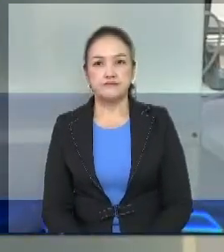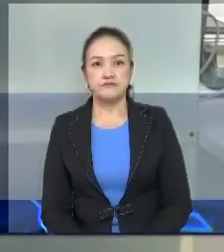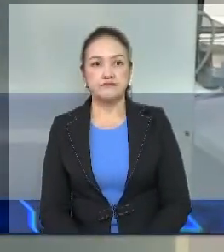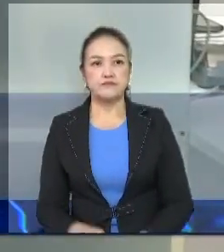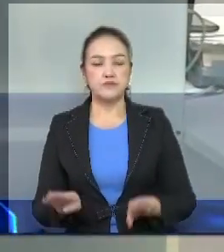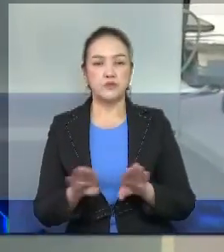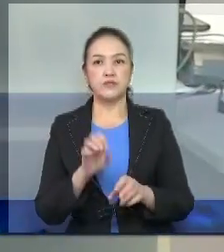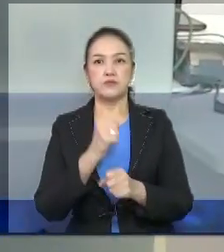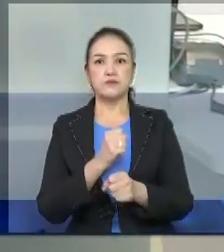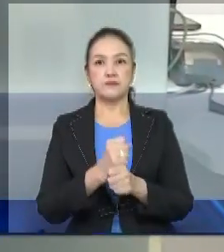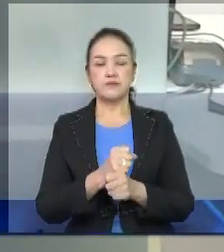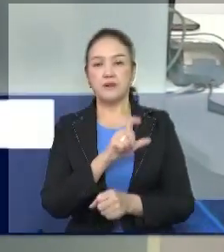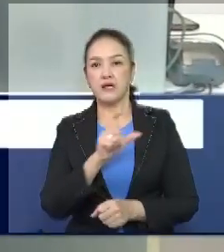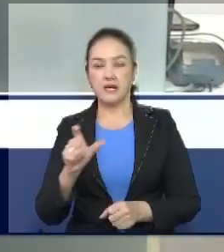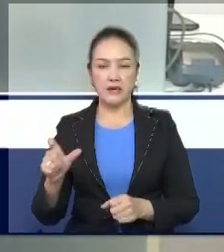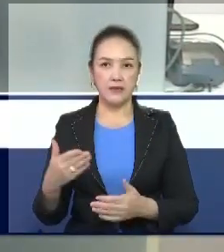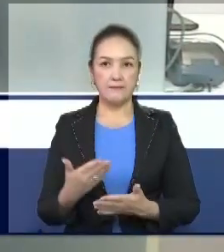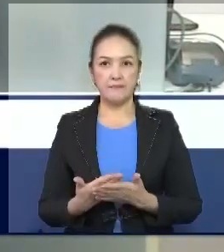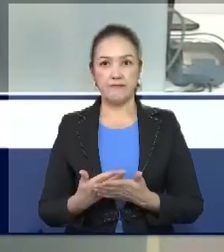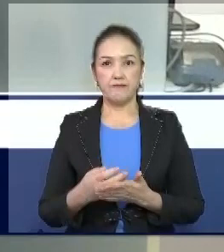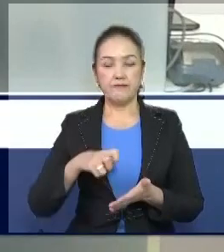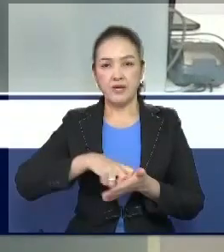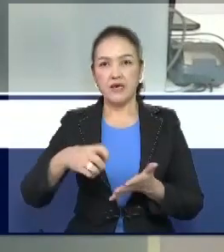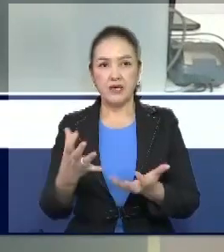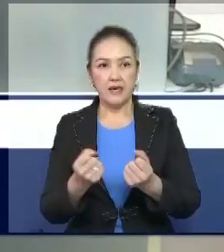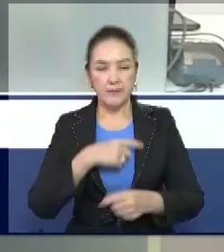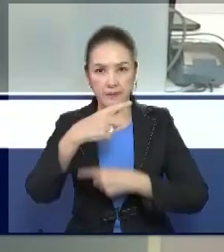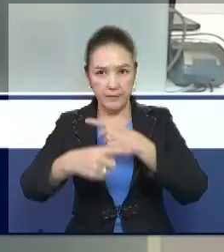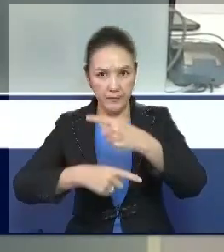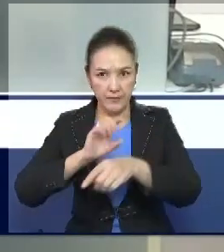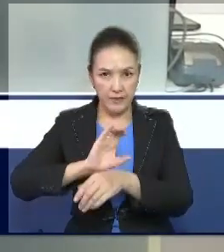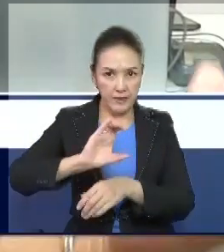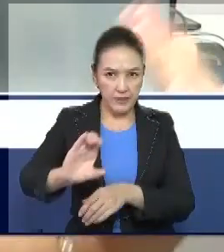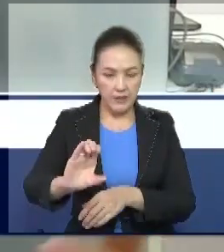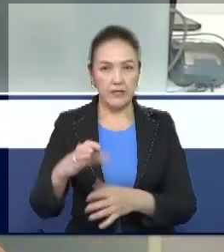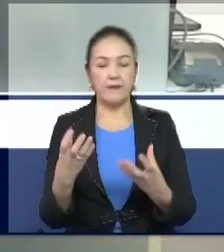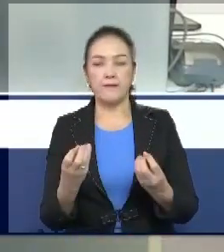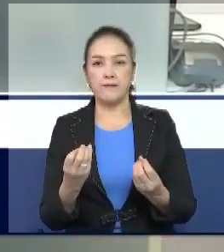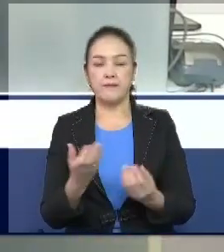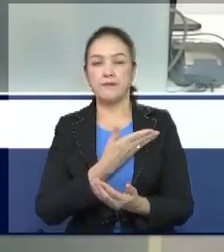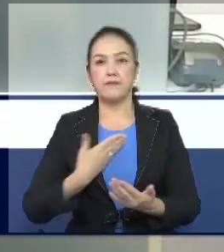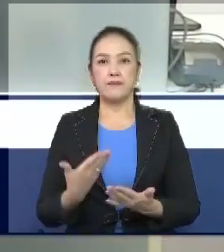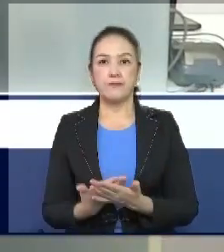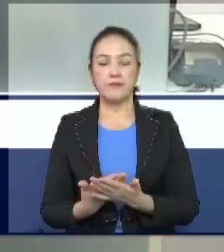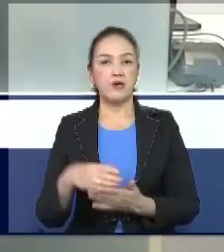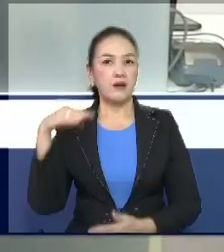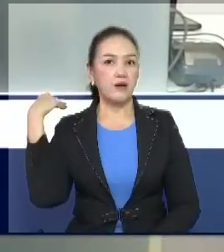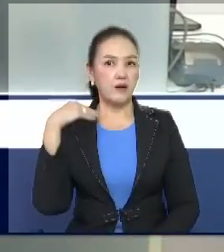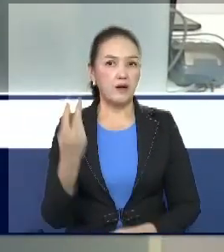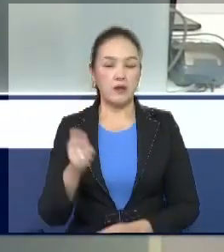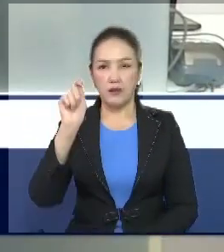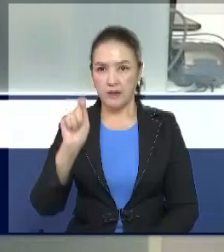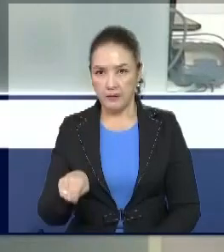Осы қызметтерді халықтан посылкалар қабылдап ары қарай жөнелтілімдер жібереміз. Және біздің осы Ақтөбеге